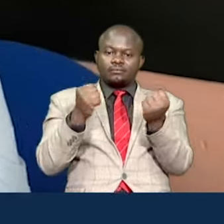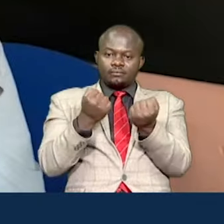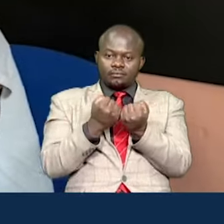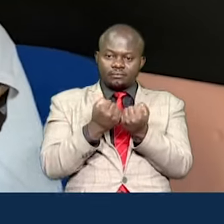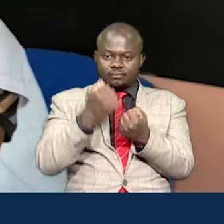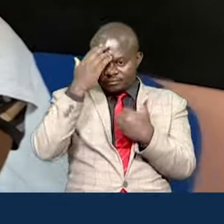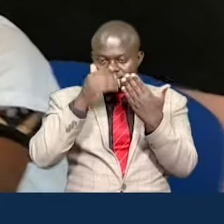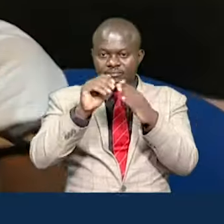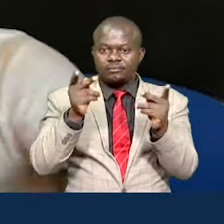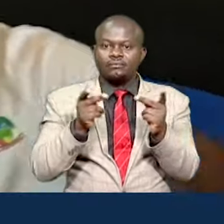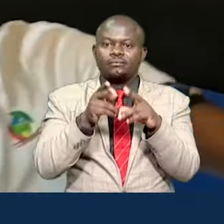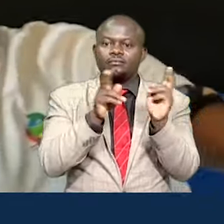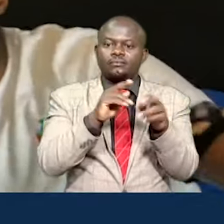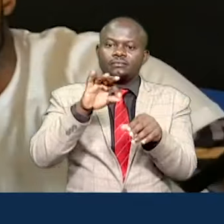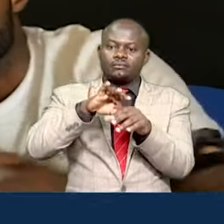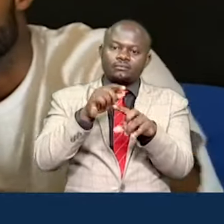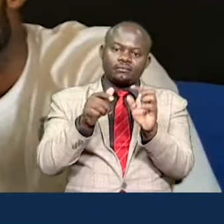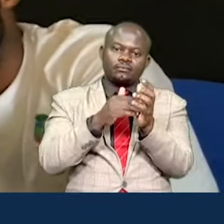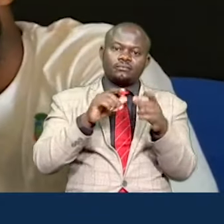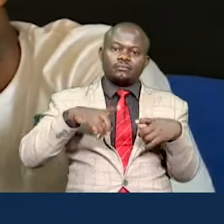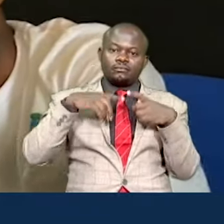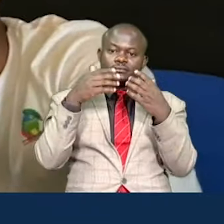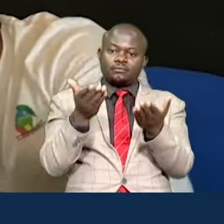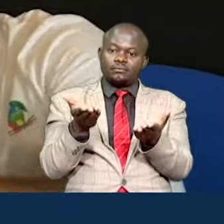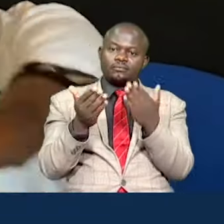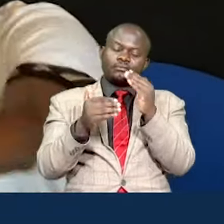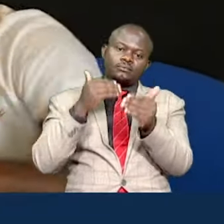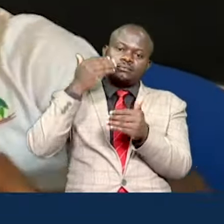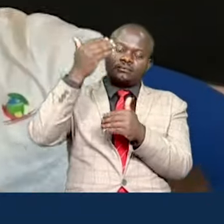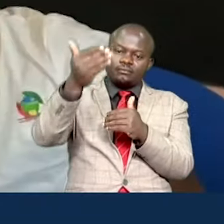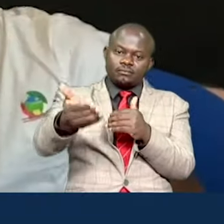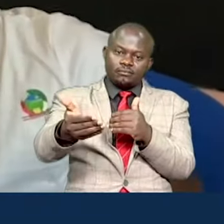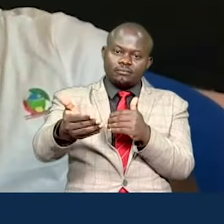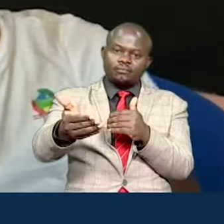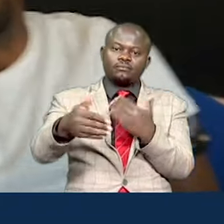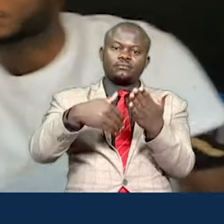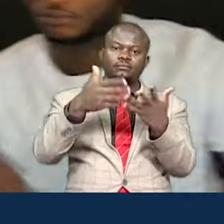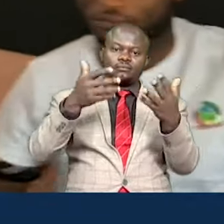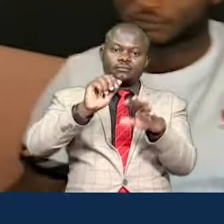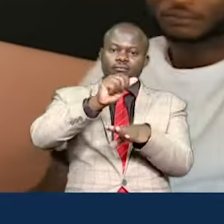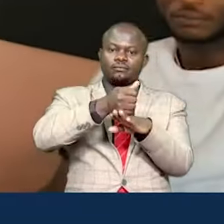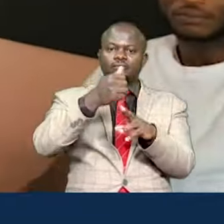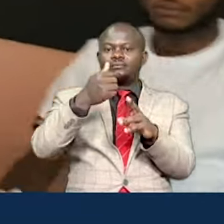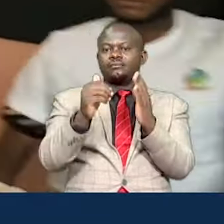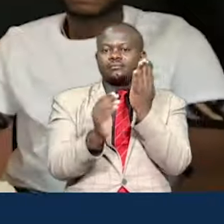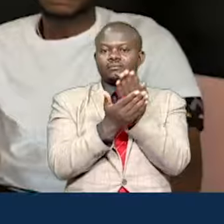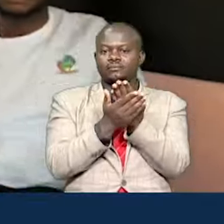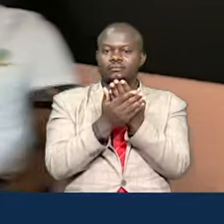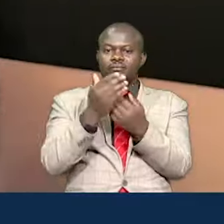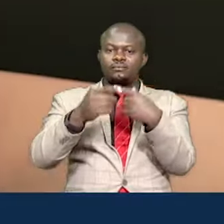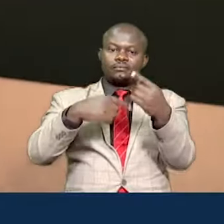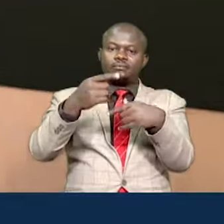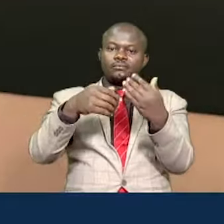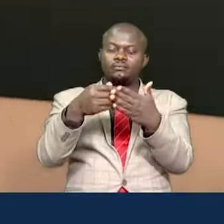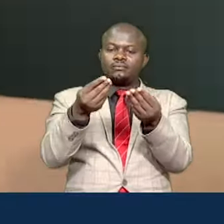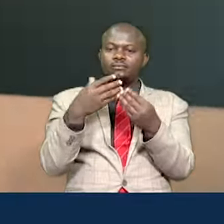kuko aha ngaha niho nsanzwe ntorera, ni naho ntuye. Hanyuma baramaze kunshyira ku mugereka, ndakomeza bampa